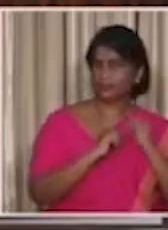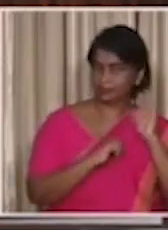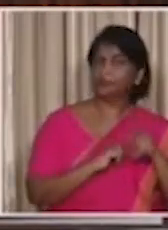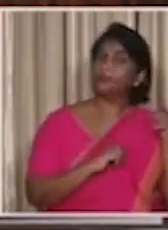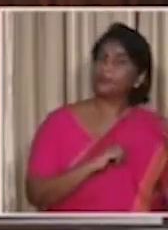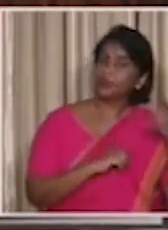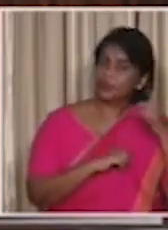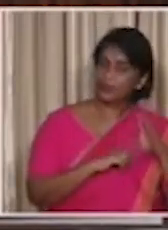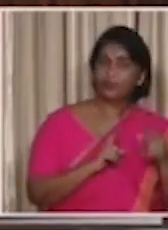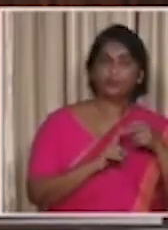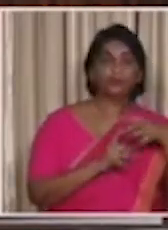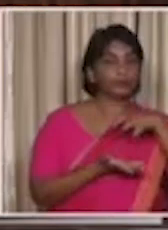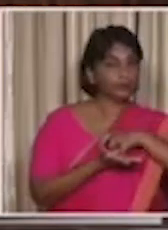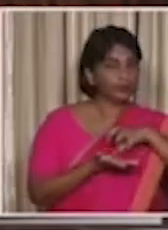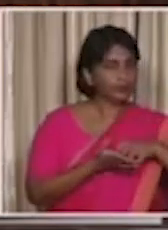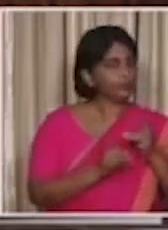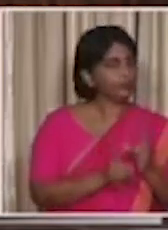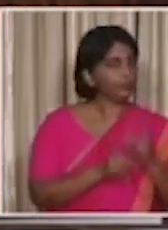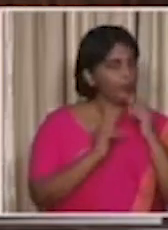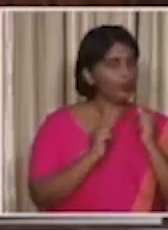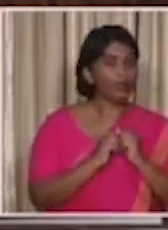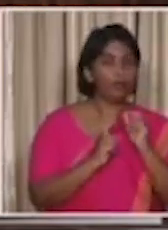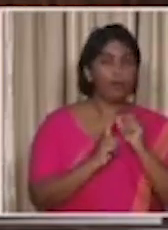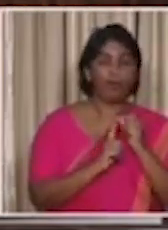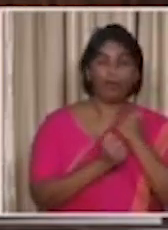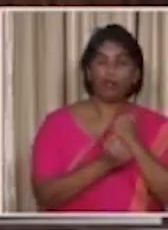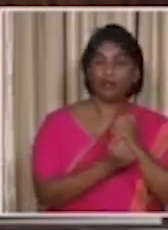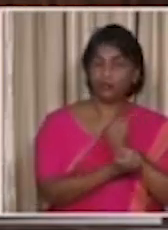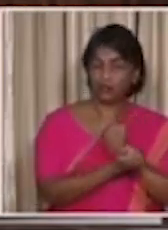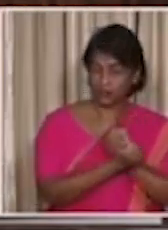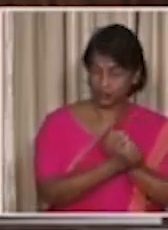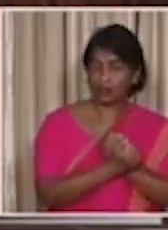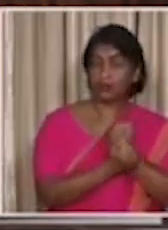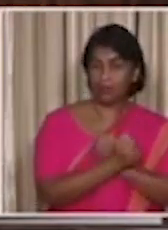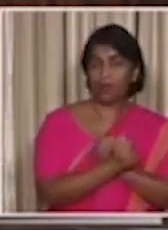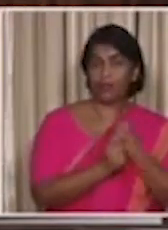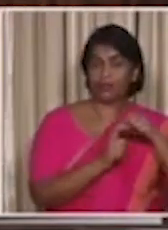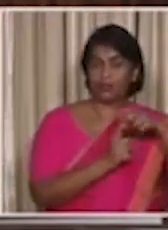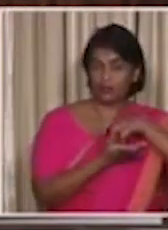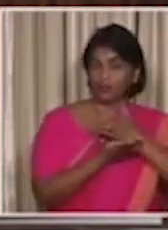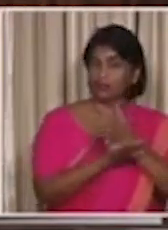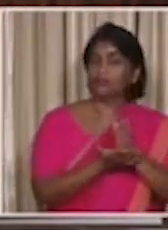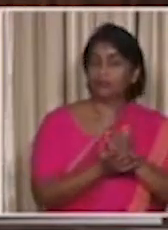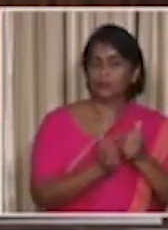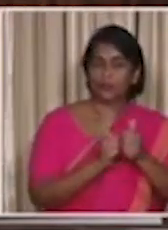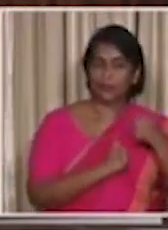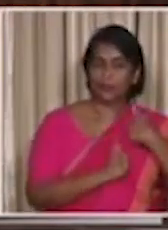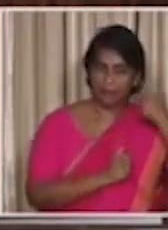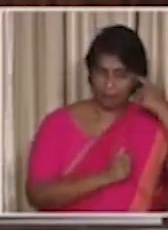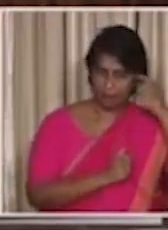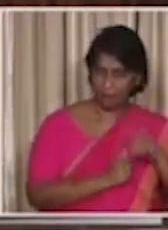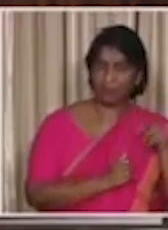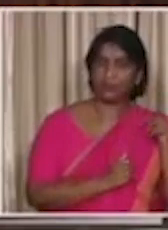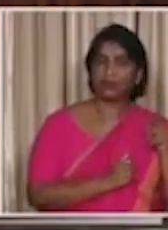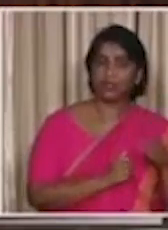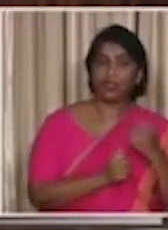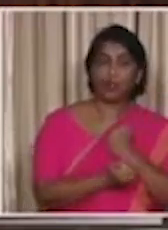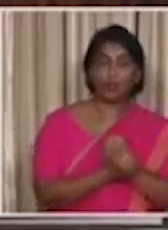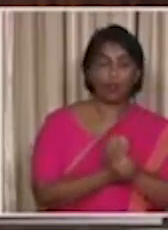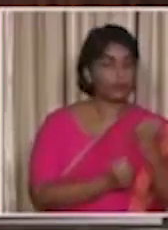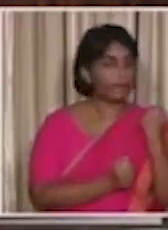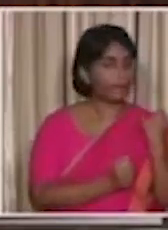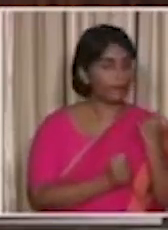ඒ නිසා පළාත් අනුව නියෝජනය පොලිස්පති කොට්ටාස සීමා නිර්මාණය කිරීමට අපි බලාපොරොත්තු වෙනවා. පොලිස්